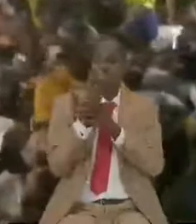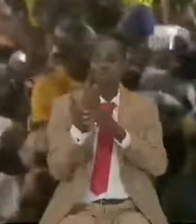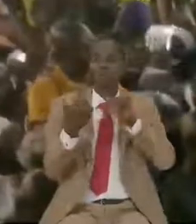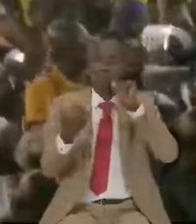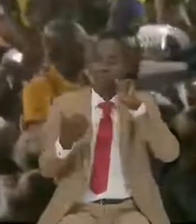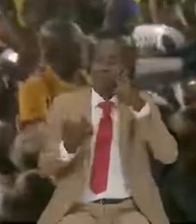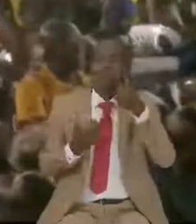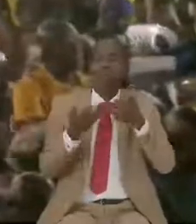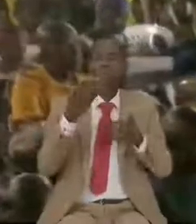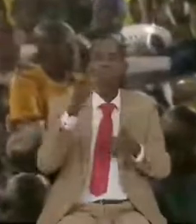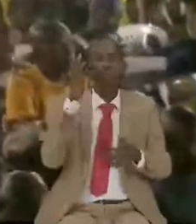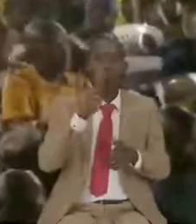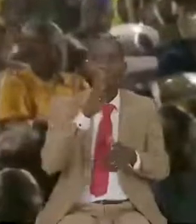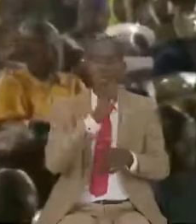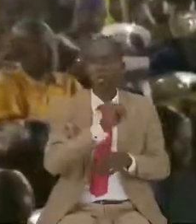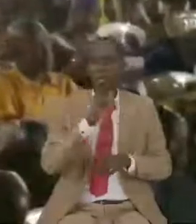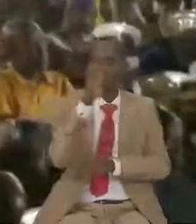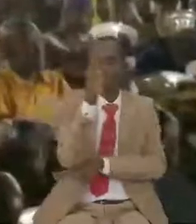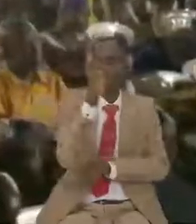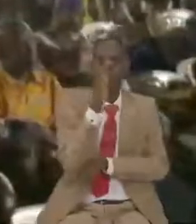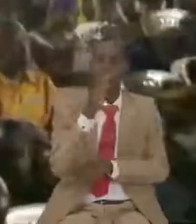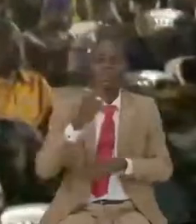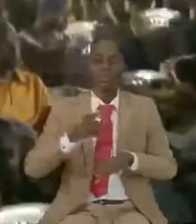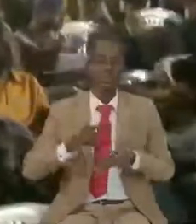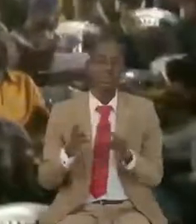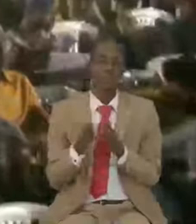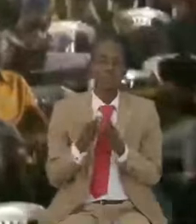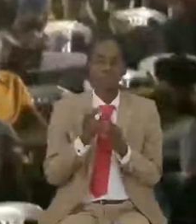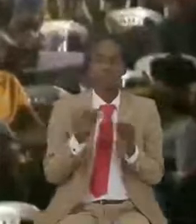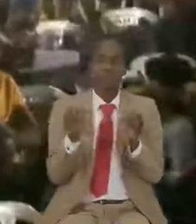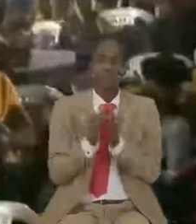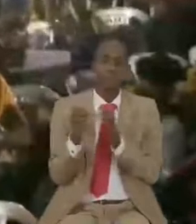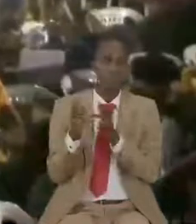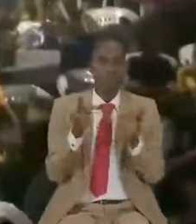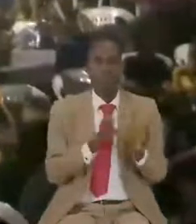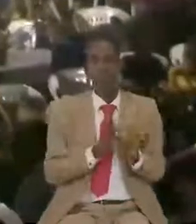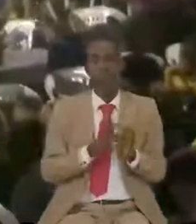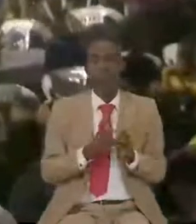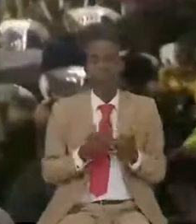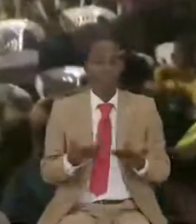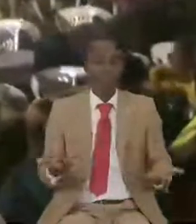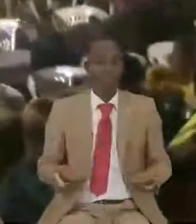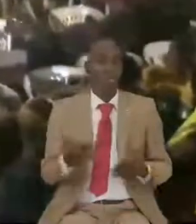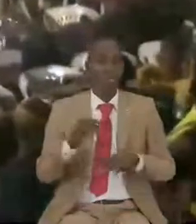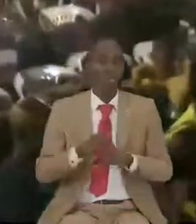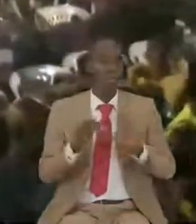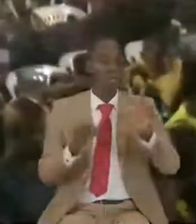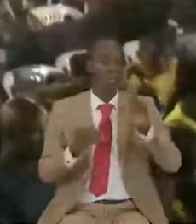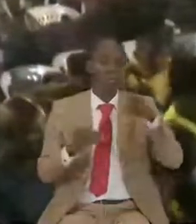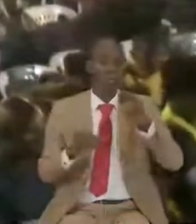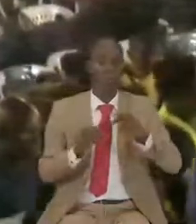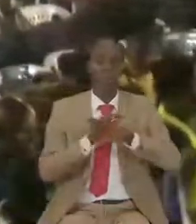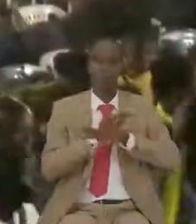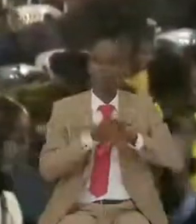Parce que l'homme de Dieu a un amour intense pour vous, il y aura un banquet demain pour